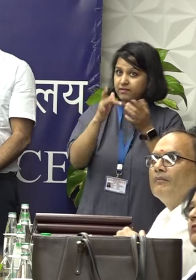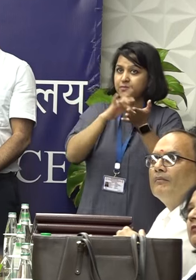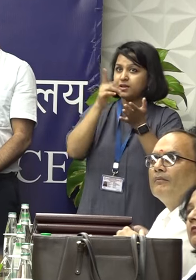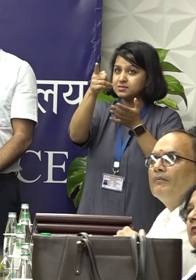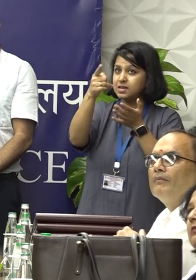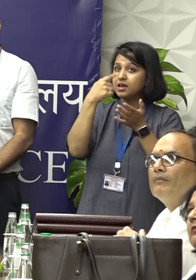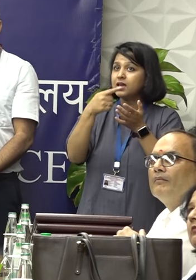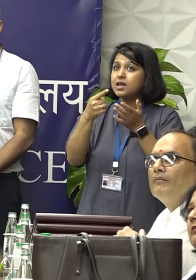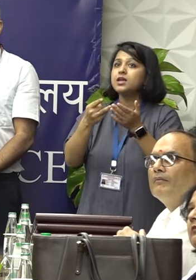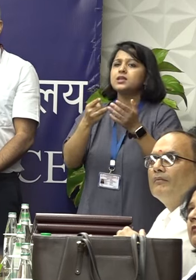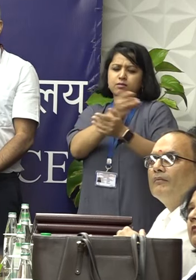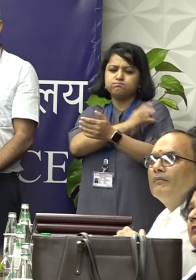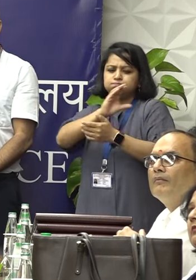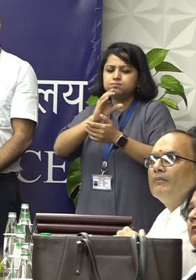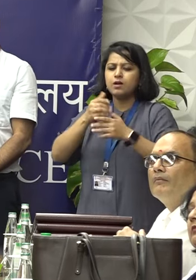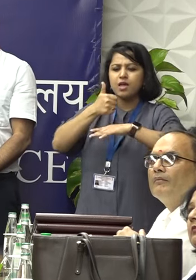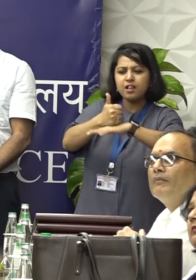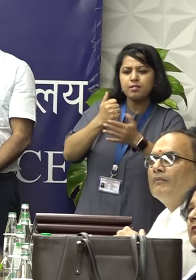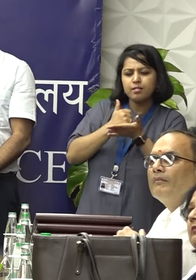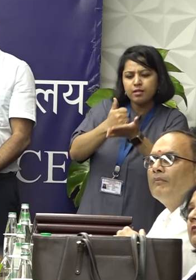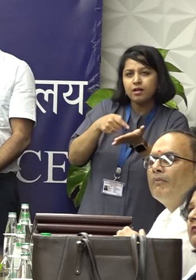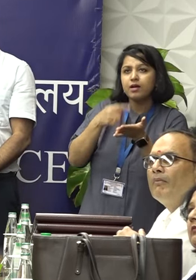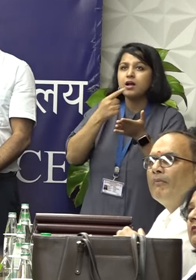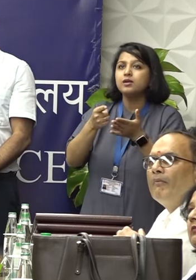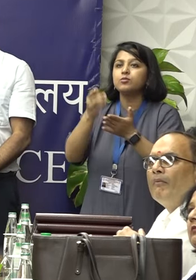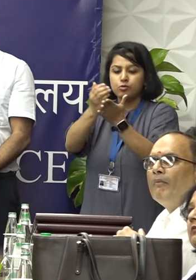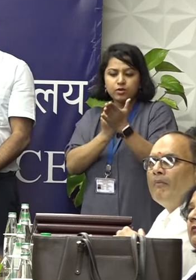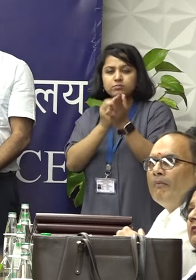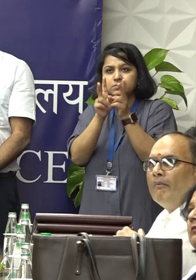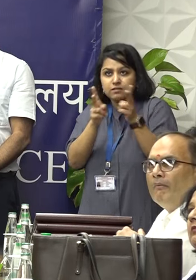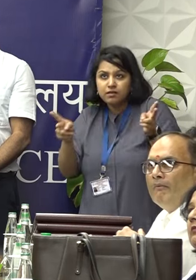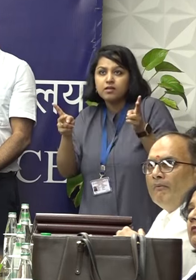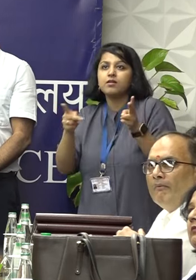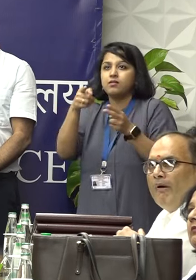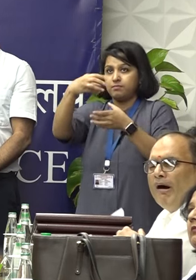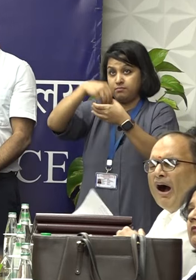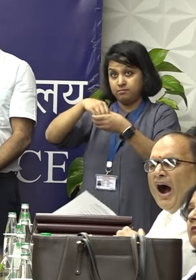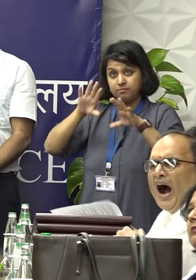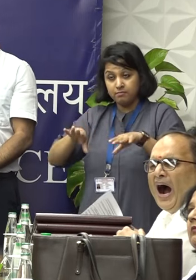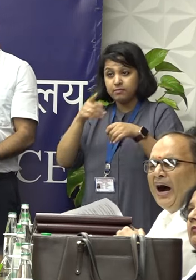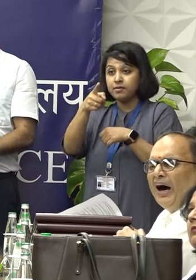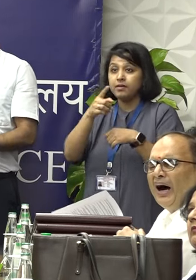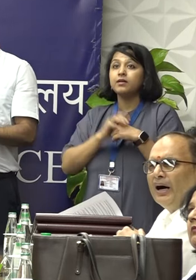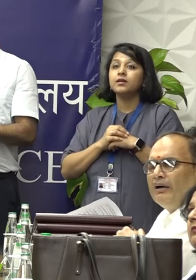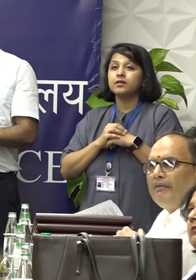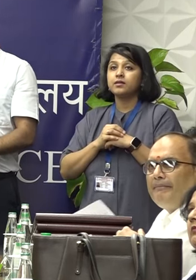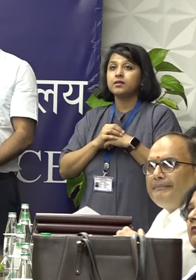पर सतत पुनर्वास शिक्षा और अल्प अवधि प्रशिक्षण कार्यक्रम आयोजित करने में अपना सहयोग देंगे।